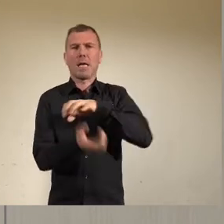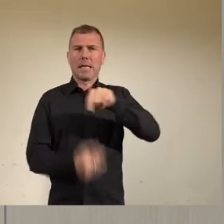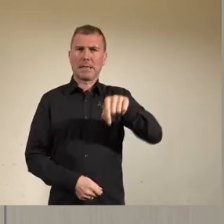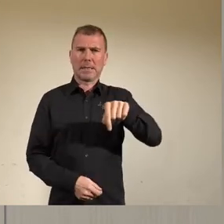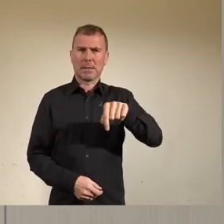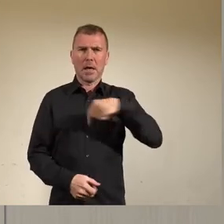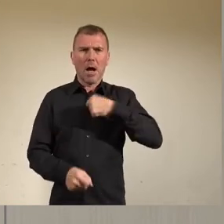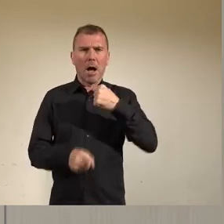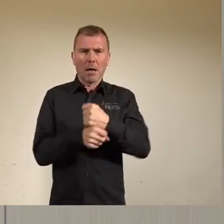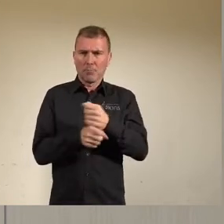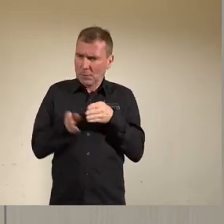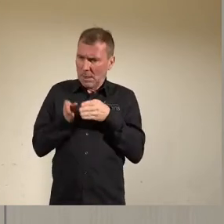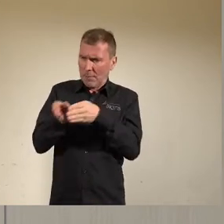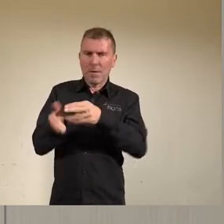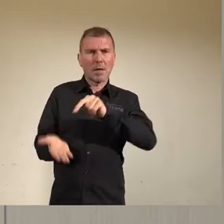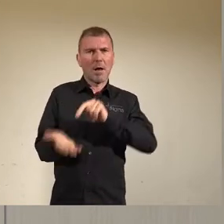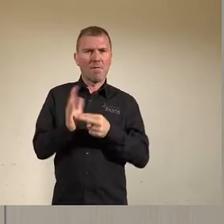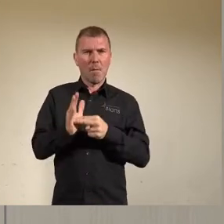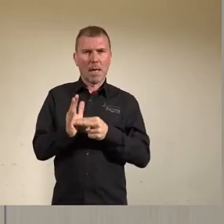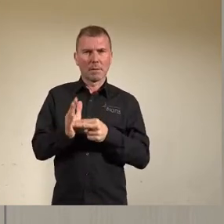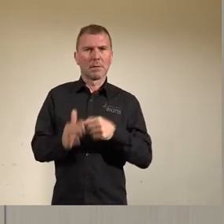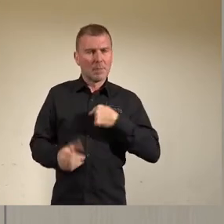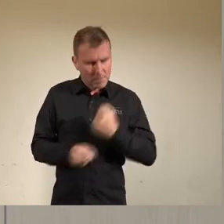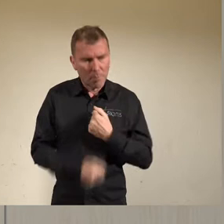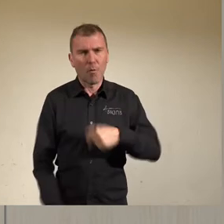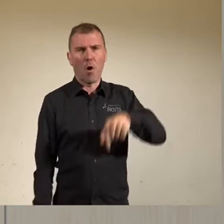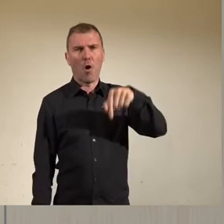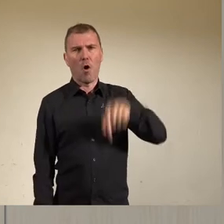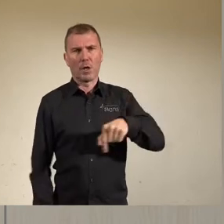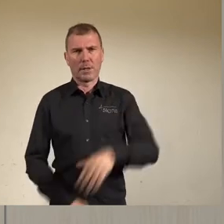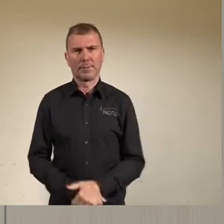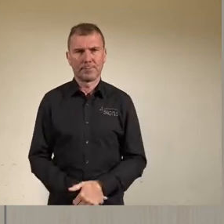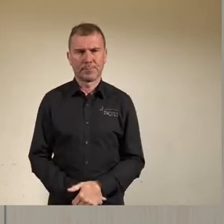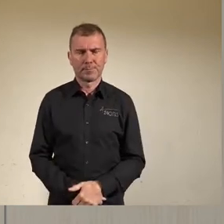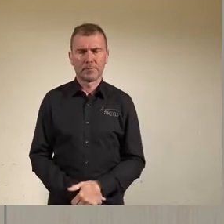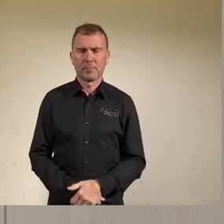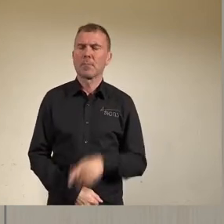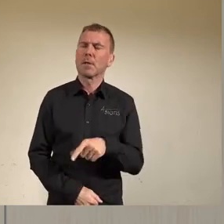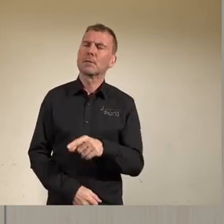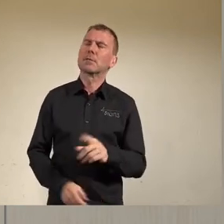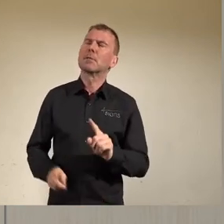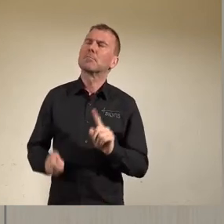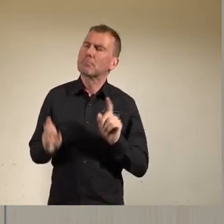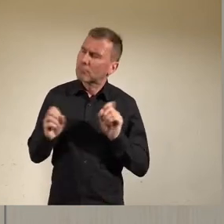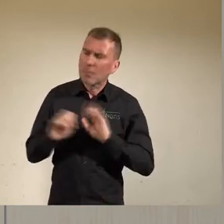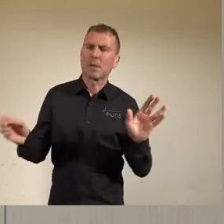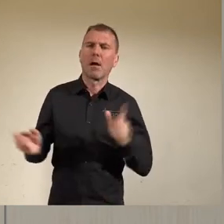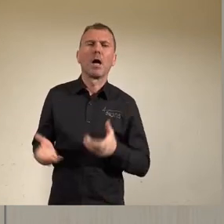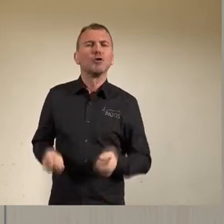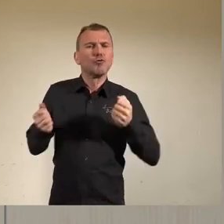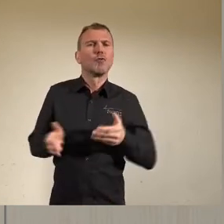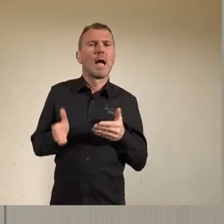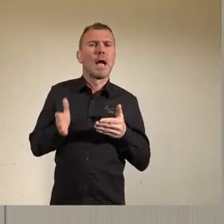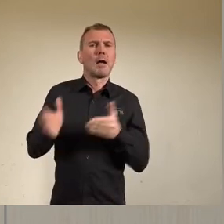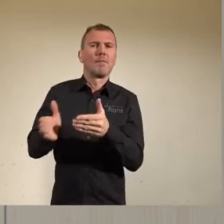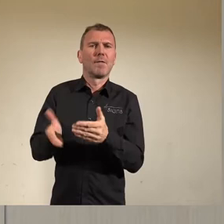Weichen stellen. Und dafür werden wir sie heute auch stellen. Wir haben uns auf diesen fraglos nicht leichten Weg begeben, weil diese